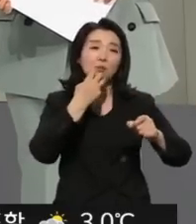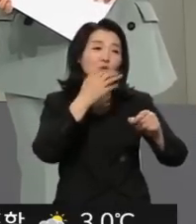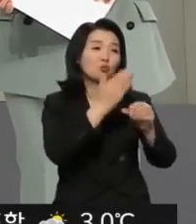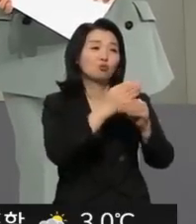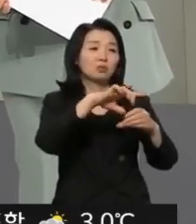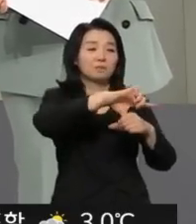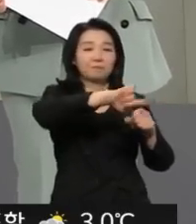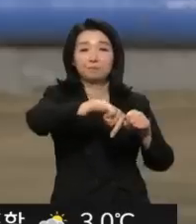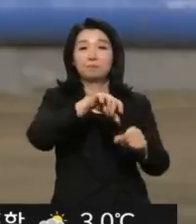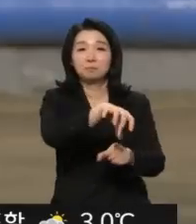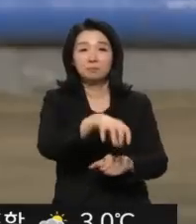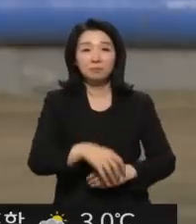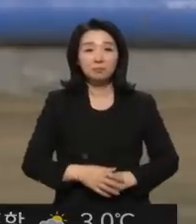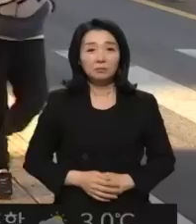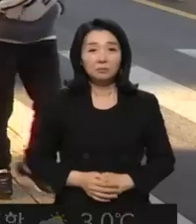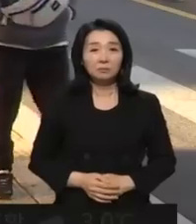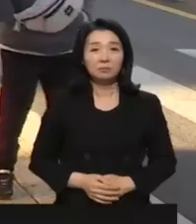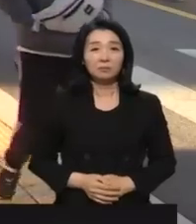몰려 있습니다.